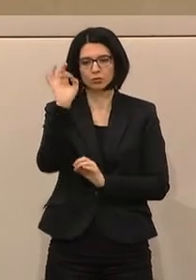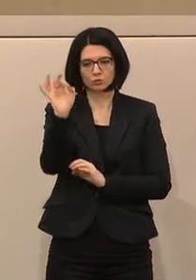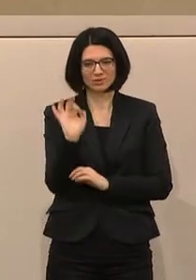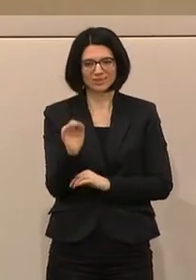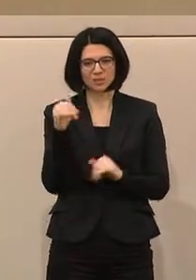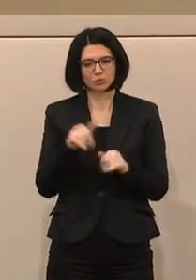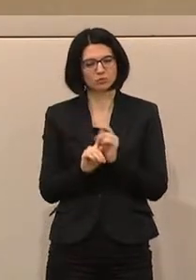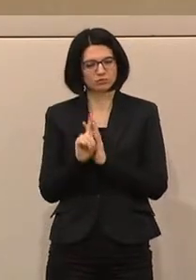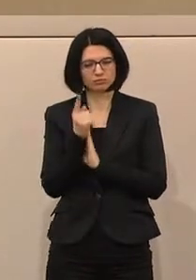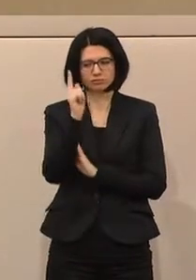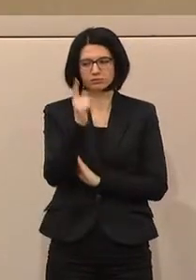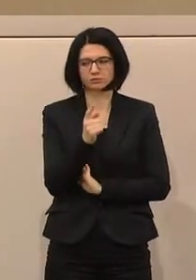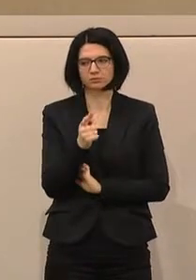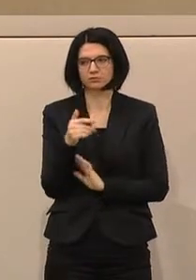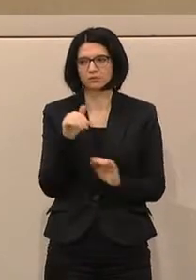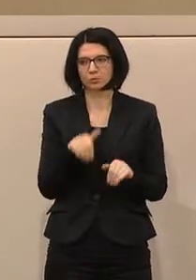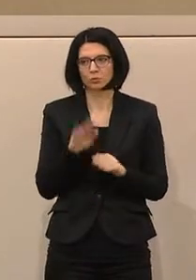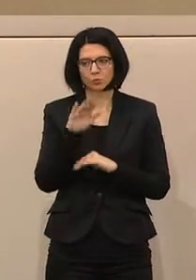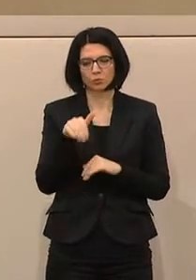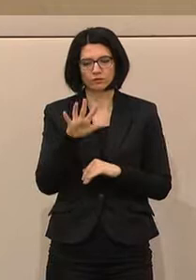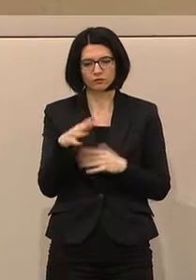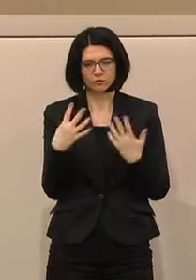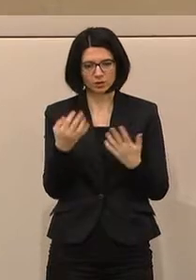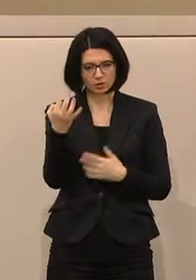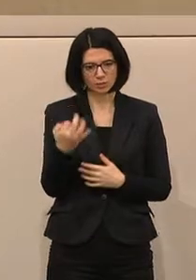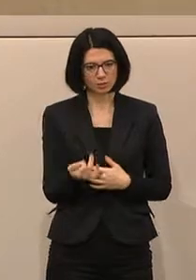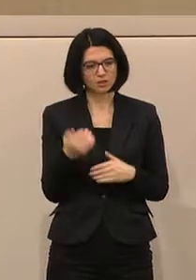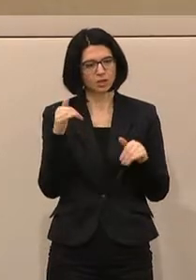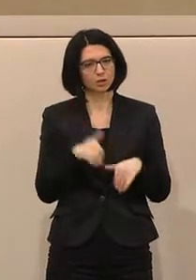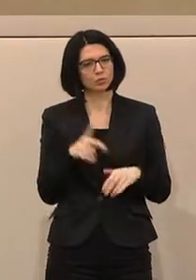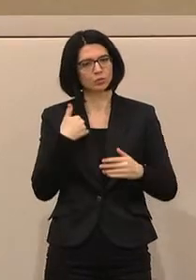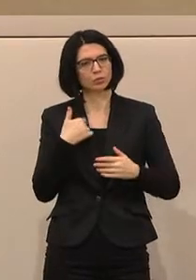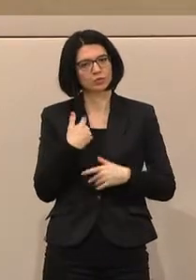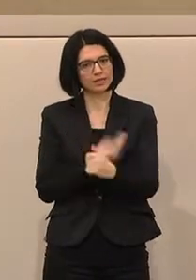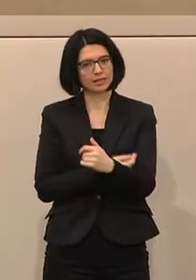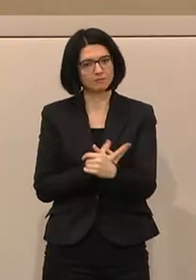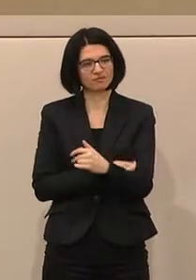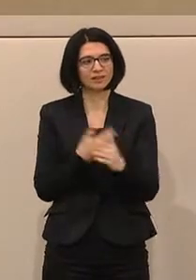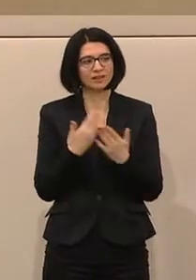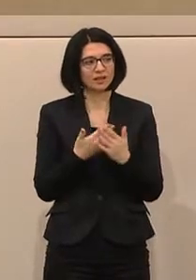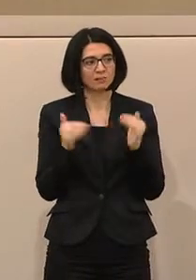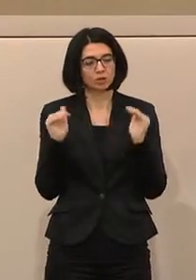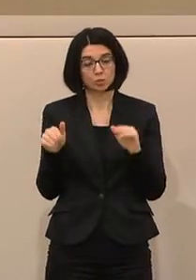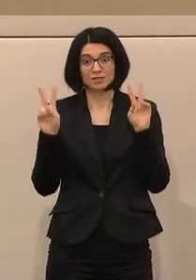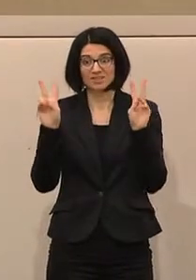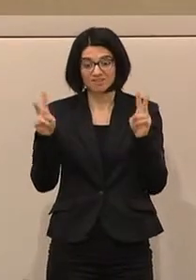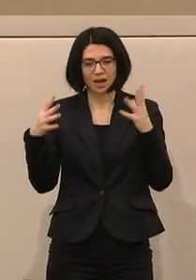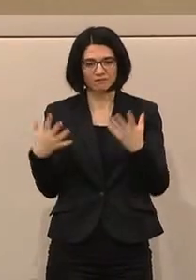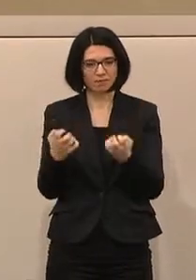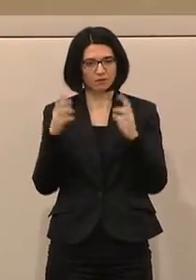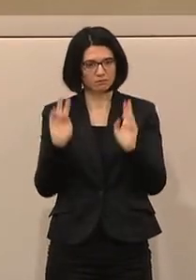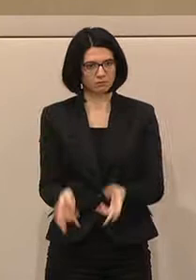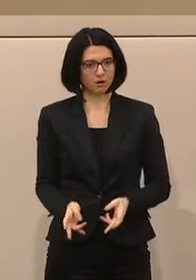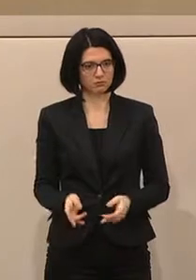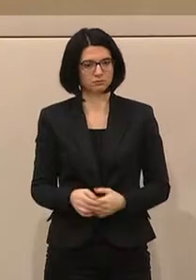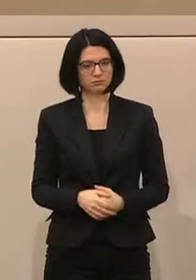Bevölkerung besteht. Das heißt, es müssen mehr als 95% der Bevölkerung geimpft werden, damit der Schutz wirklich wirksam ist.